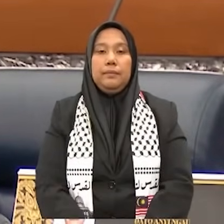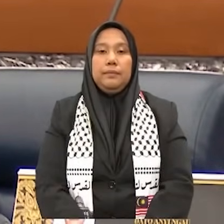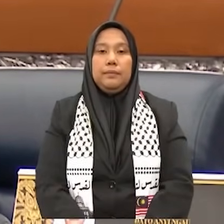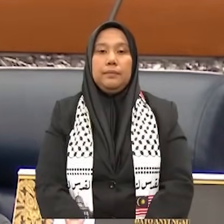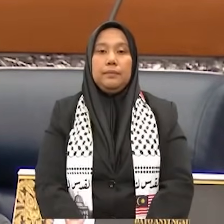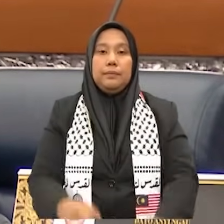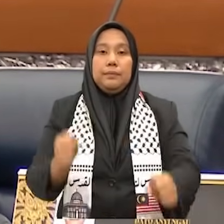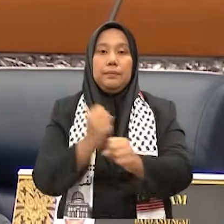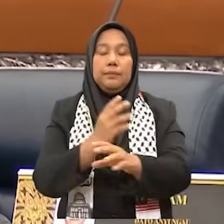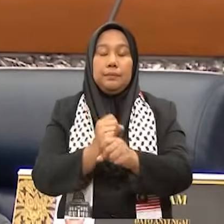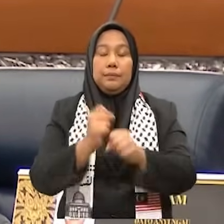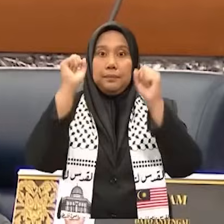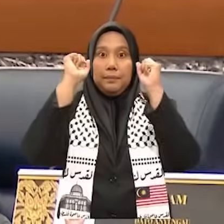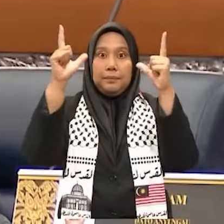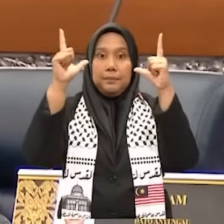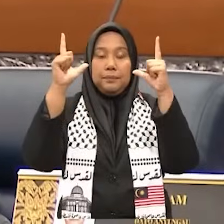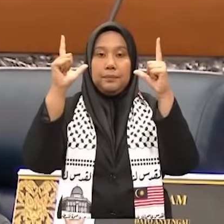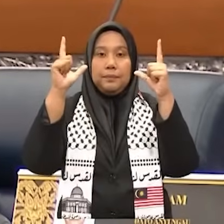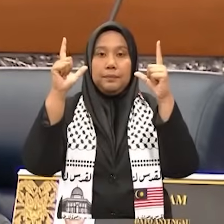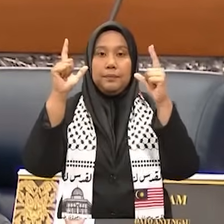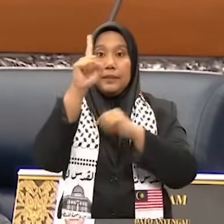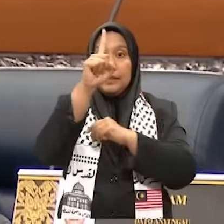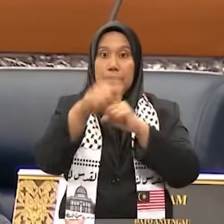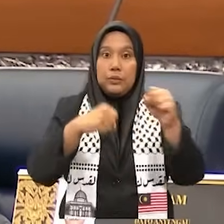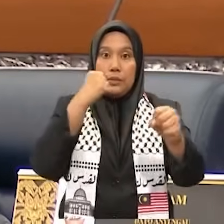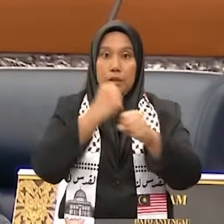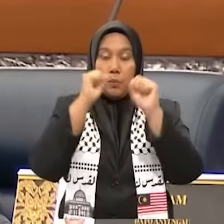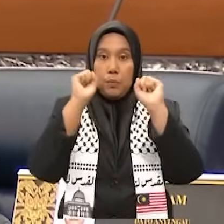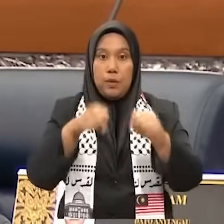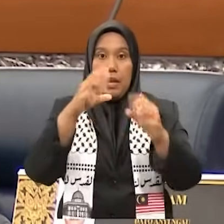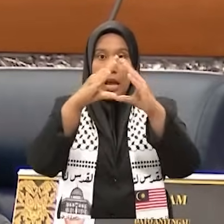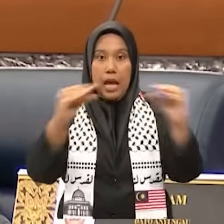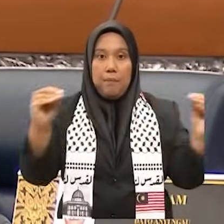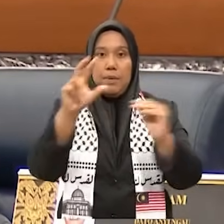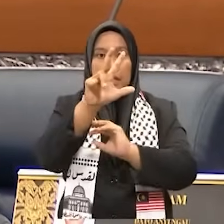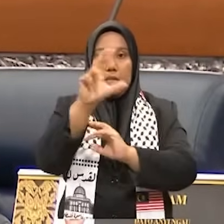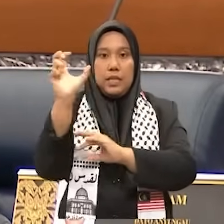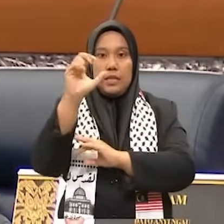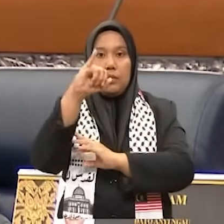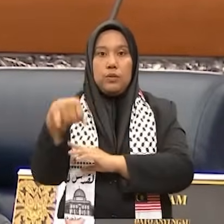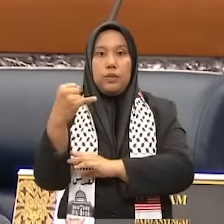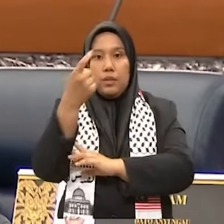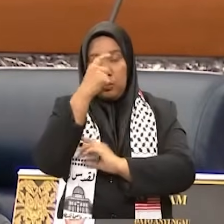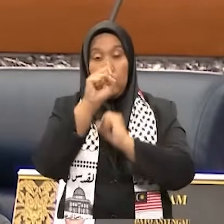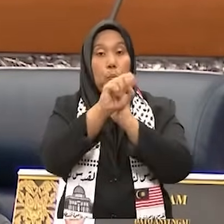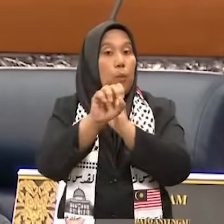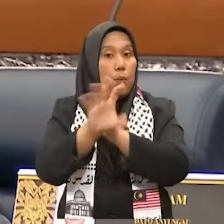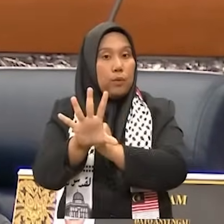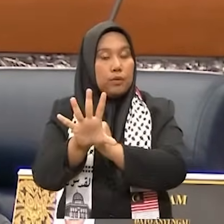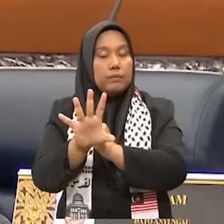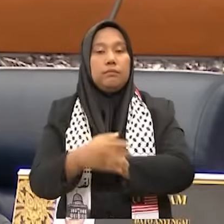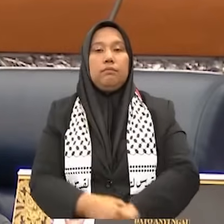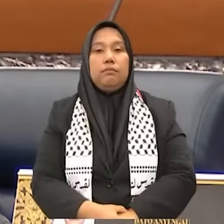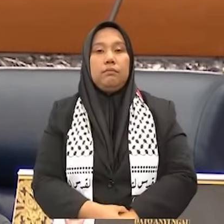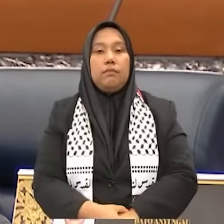sungguh shocking dengan izin satu tahun boleh habiskan 300 juta untuk publicity ya. Mohon Perdana